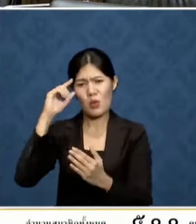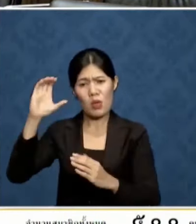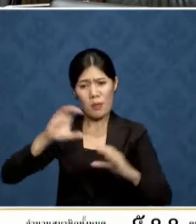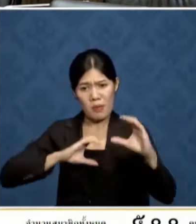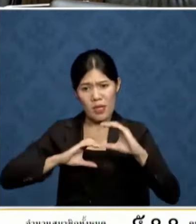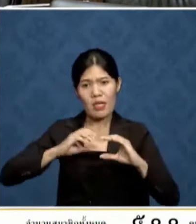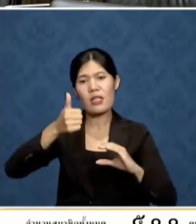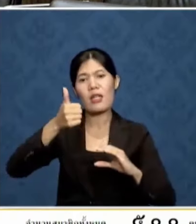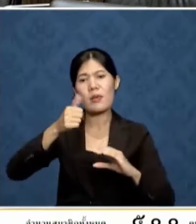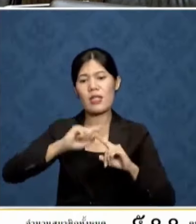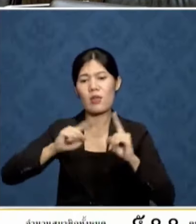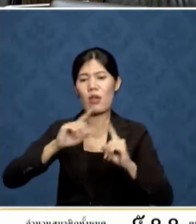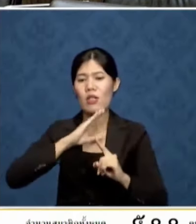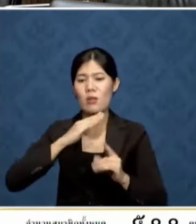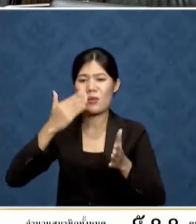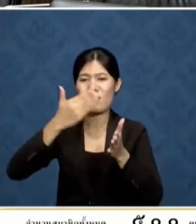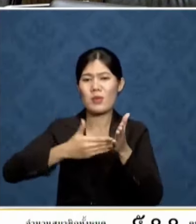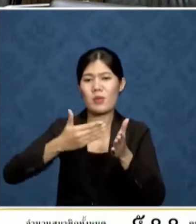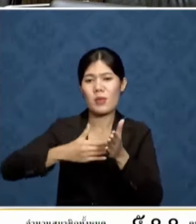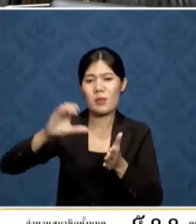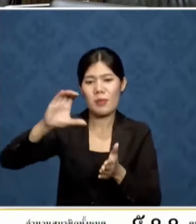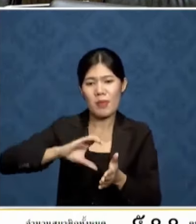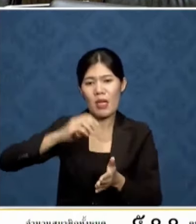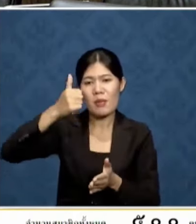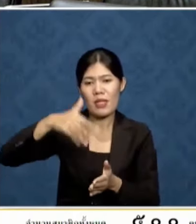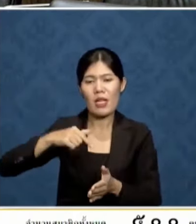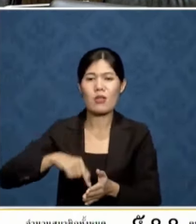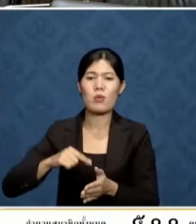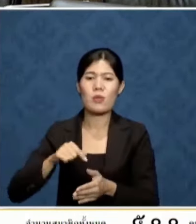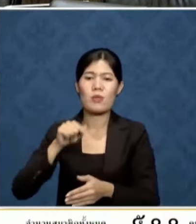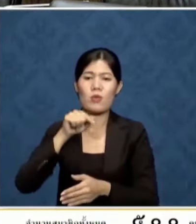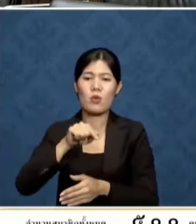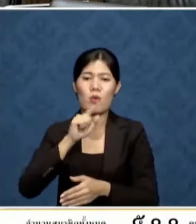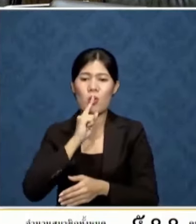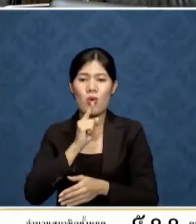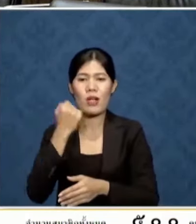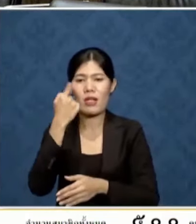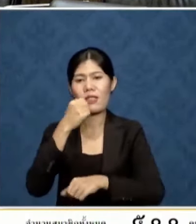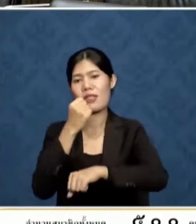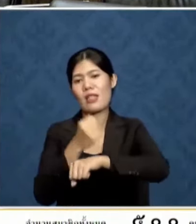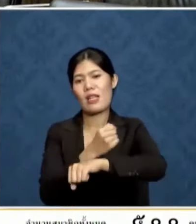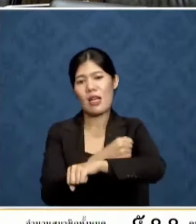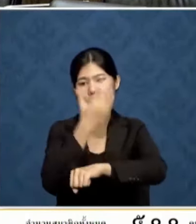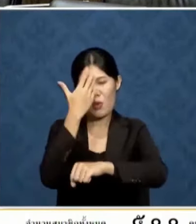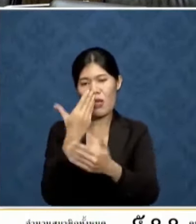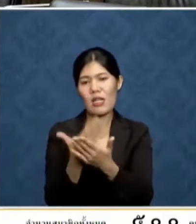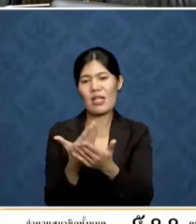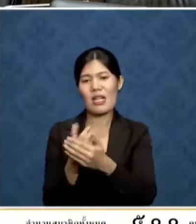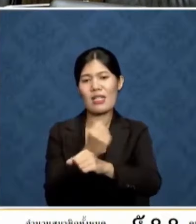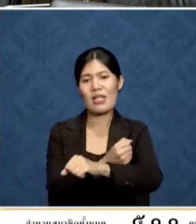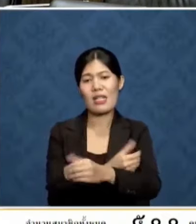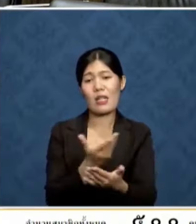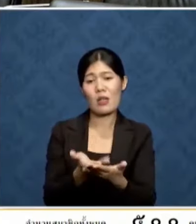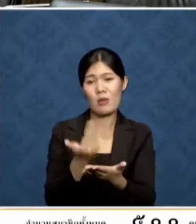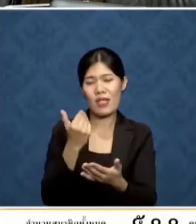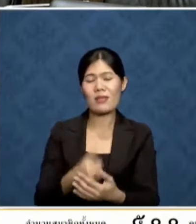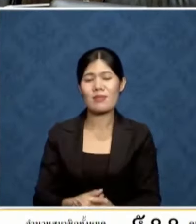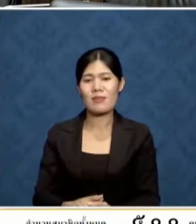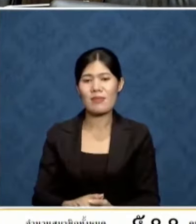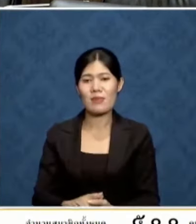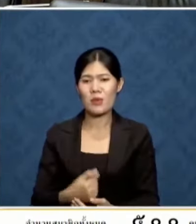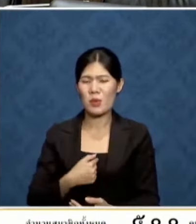มากครับพอมาไม่ได้นะครับสังคมก็จะโทษใครครับโทษแรงงานครับว่าแรงงานไทยค่าแรงแพงครับเออท่านประธานครับ